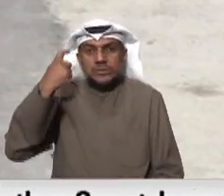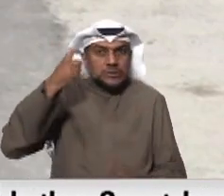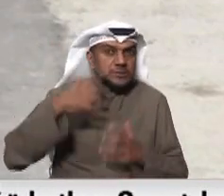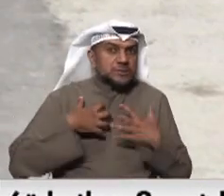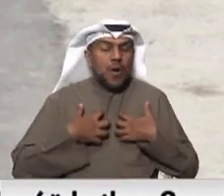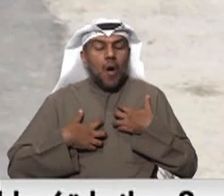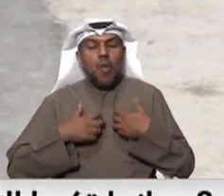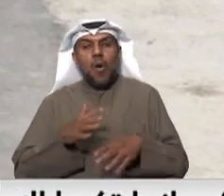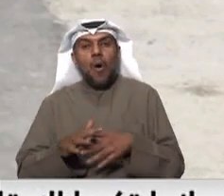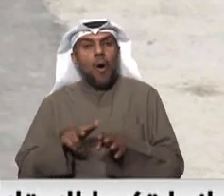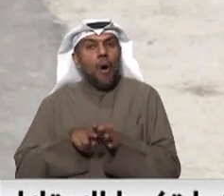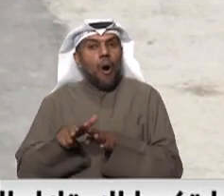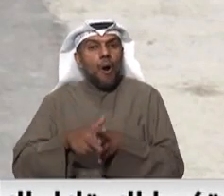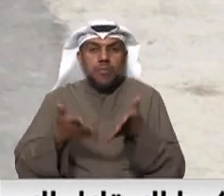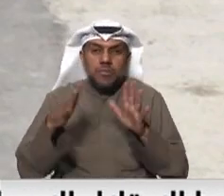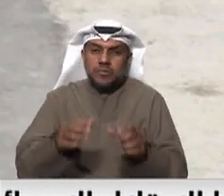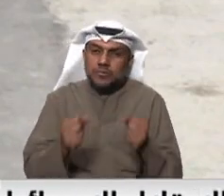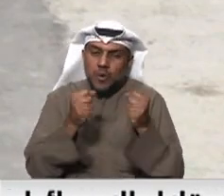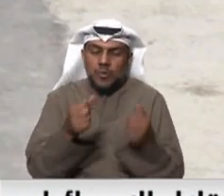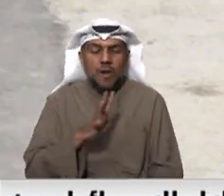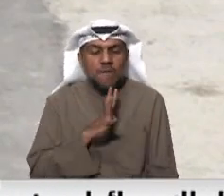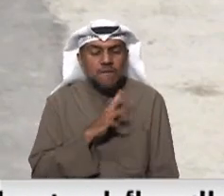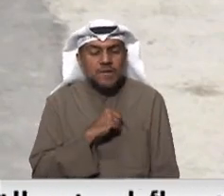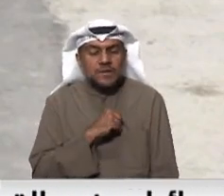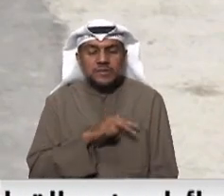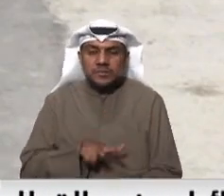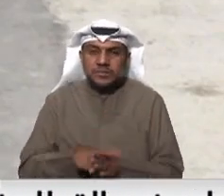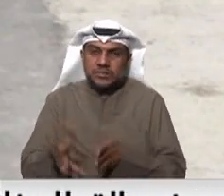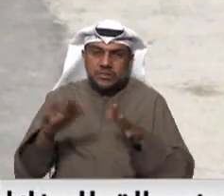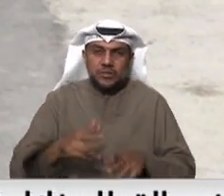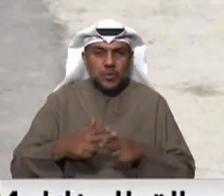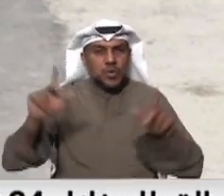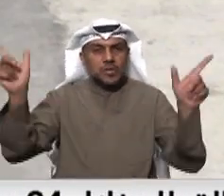الاحتلال. من الأراضي الفلسطينية المحتلة، محمد رجوب، للتلفزيون دولة الكويت.